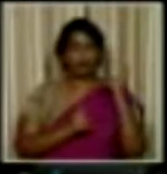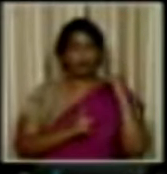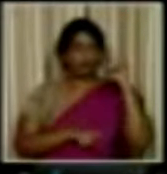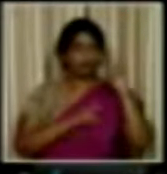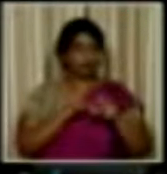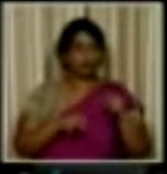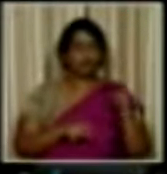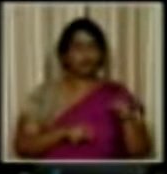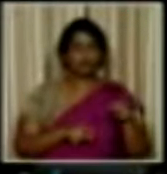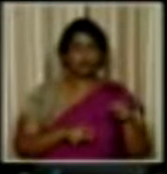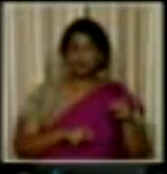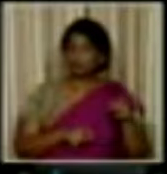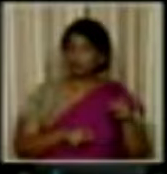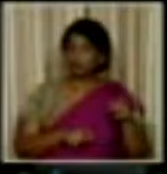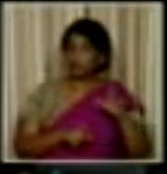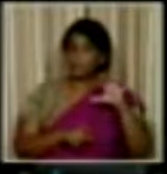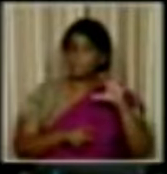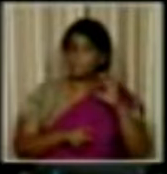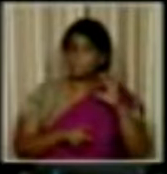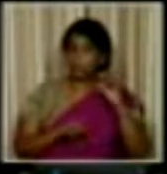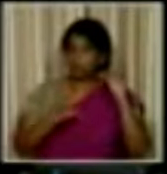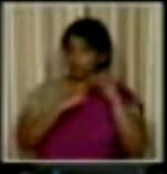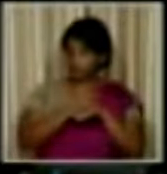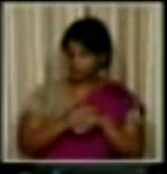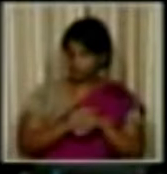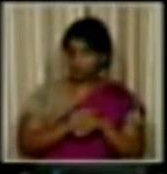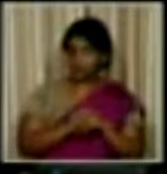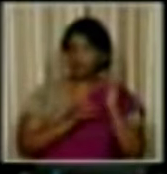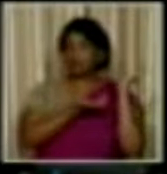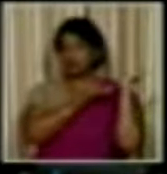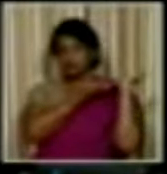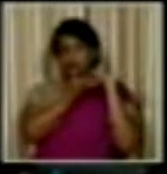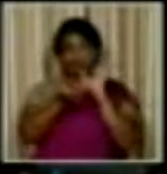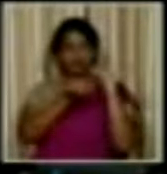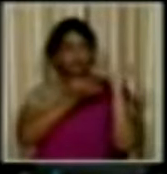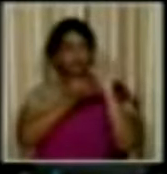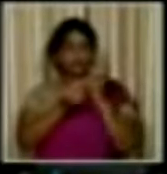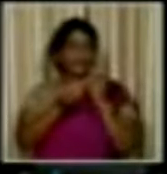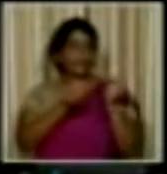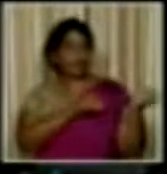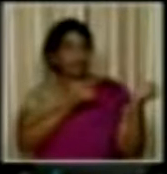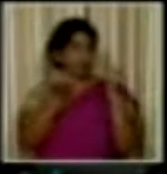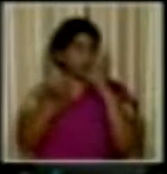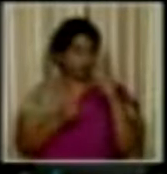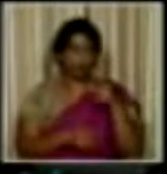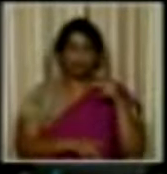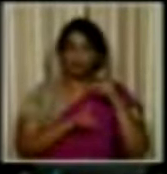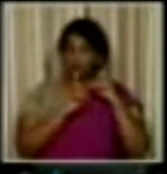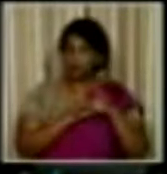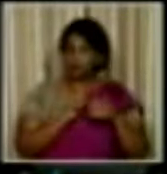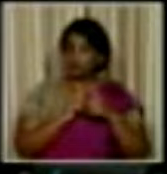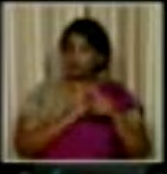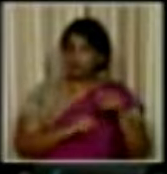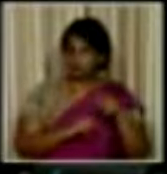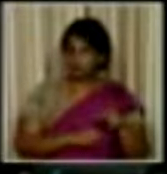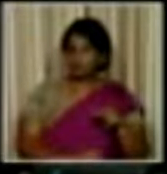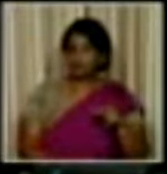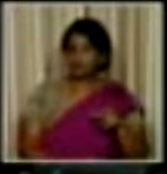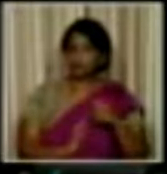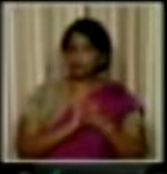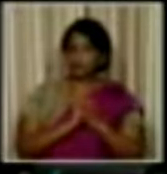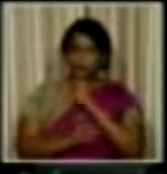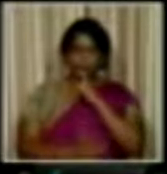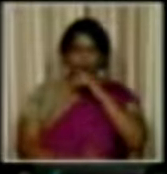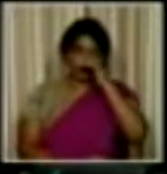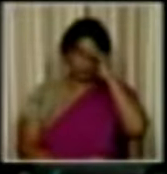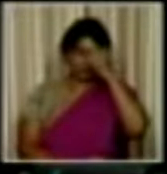නිලධාරීන් 500ක් පමණ යොදවලා තියෙනවා. කරේ තමයි පස්තික උඩට ඇද්දේ. මෙවැනි තත්වයක් තුල ගරු